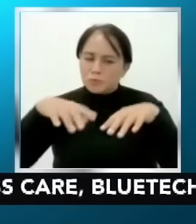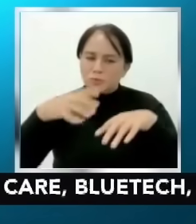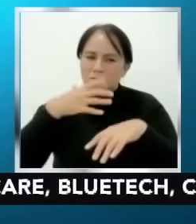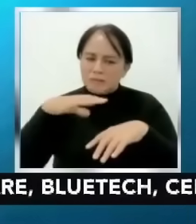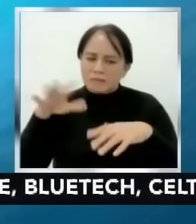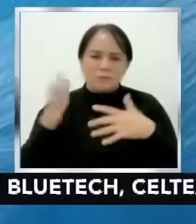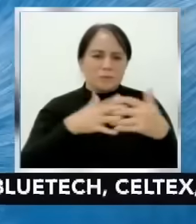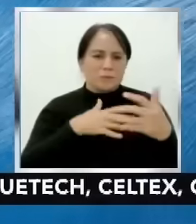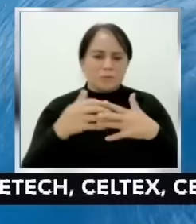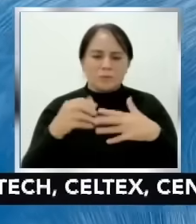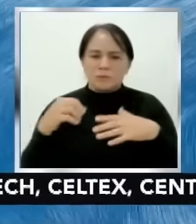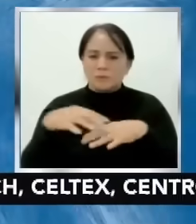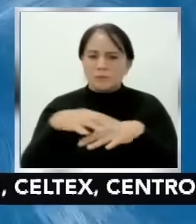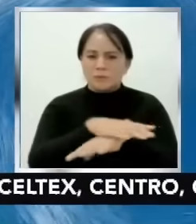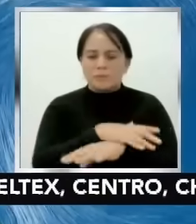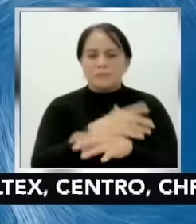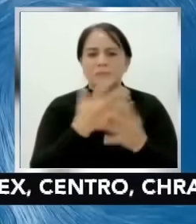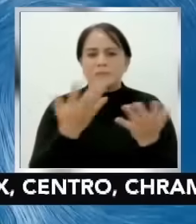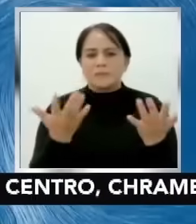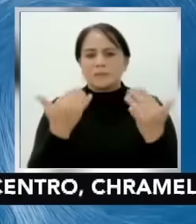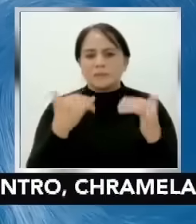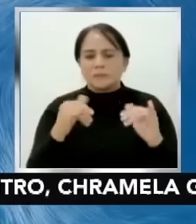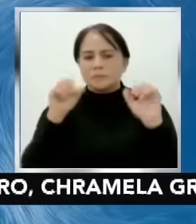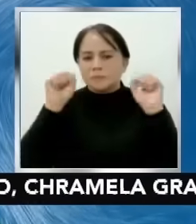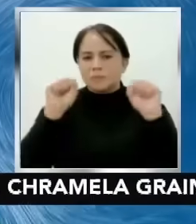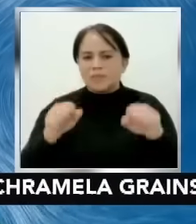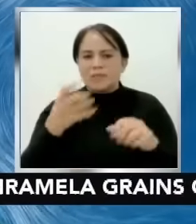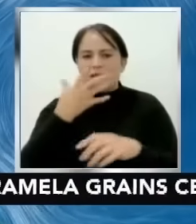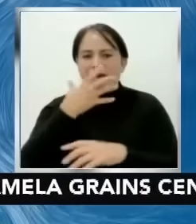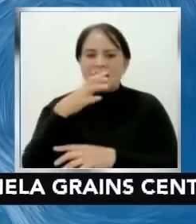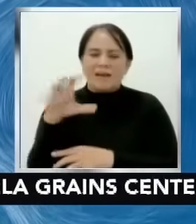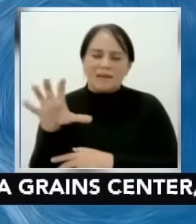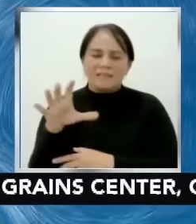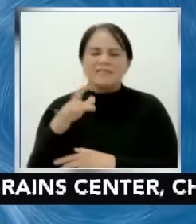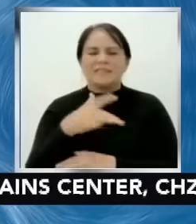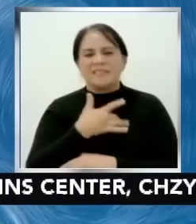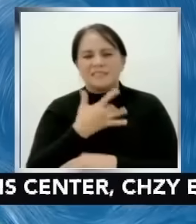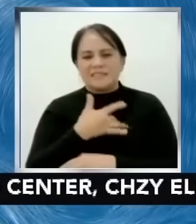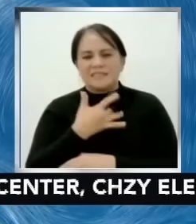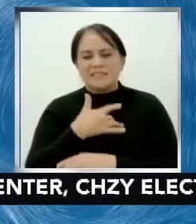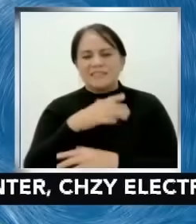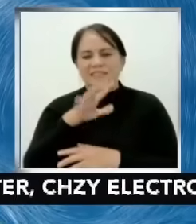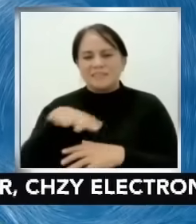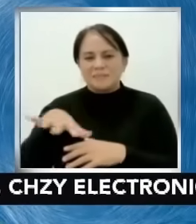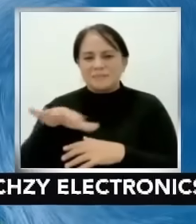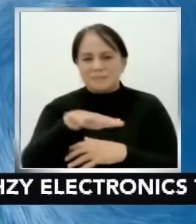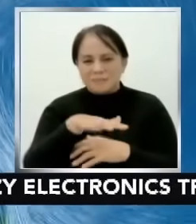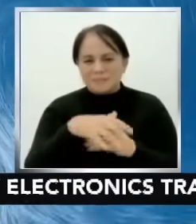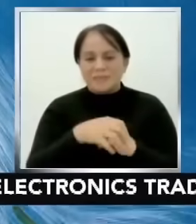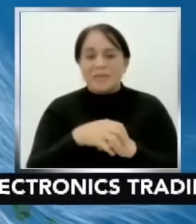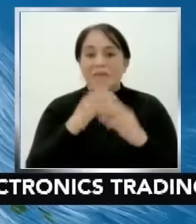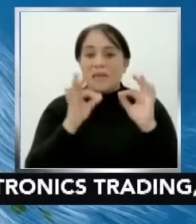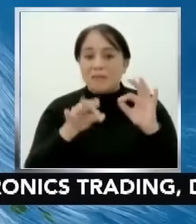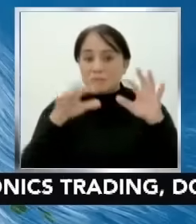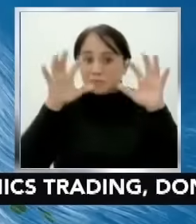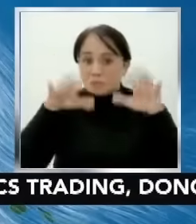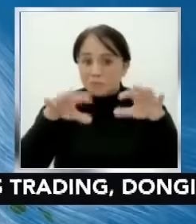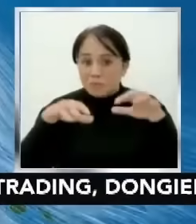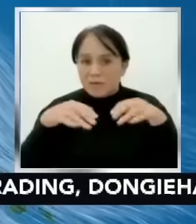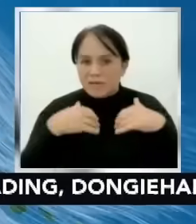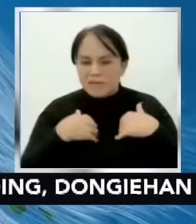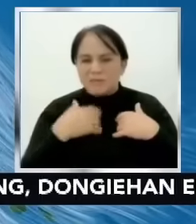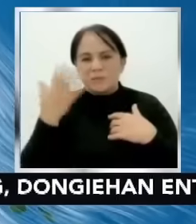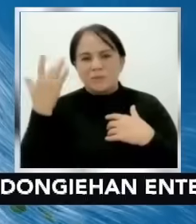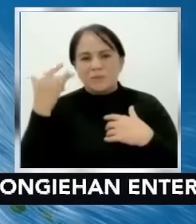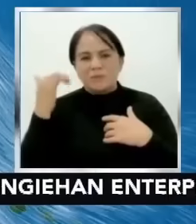ulit epekto ang habagat kaya posibleng maalinsangan na naman ang panahon sa ilang lugar. At kung may pag-ulan man, yan ay dahil pa rin